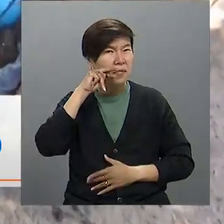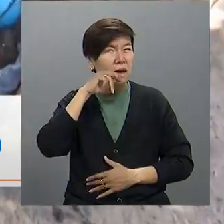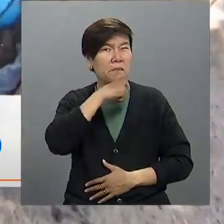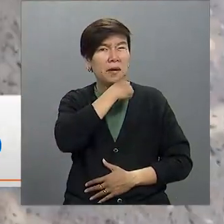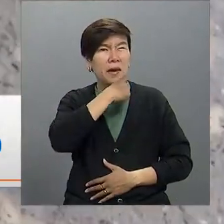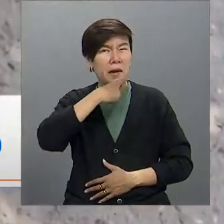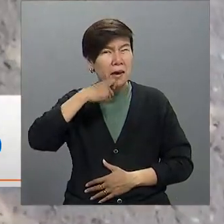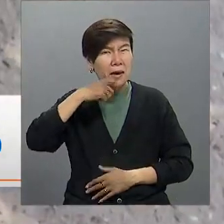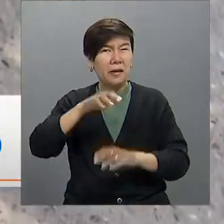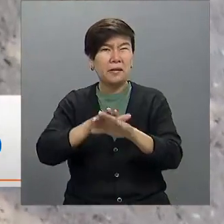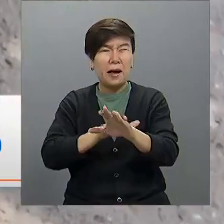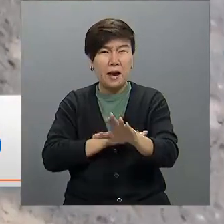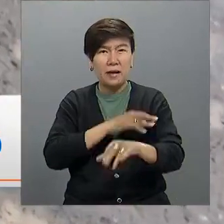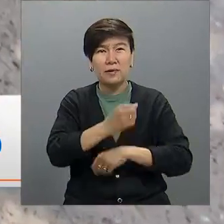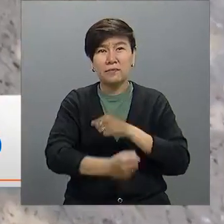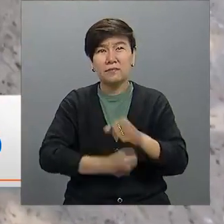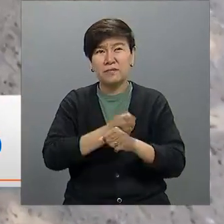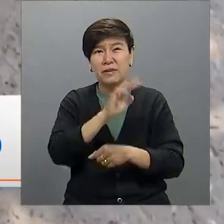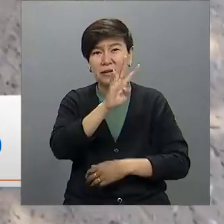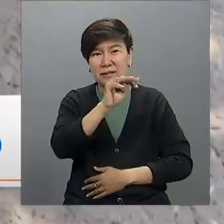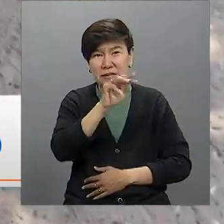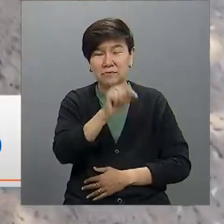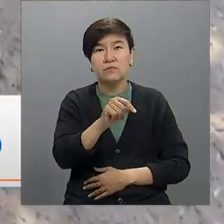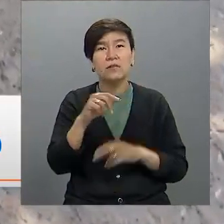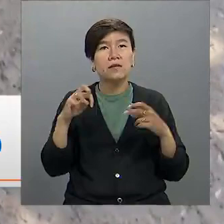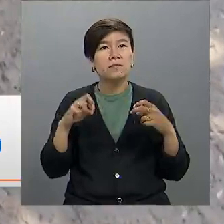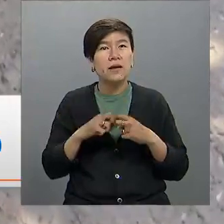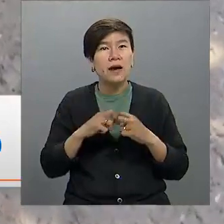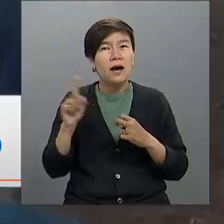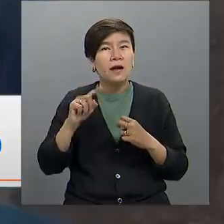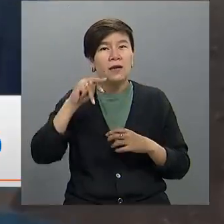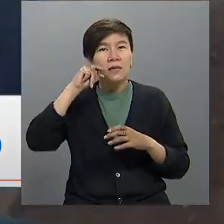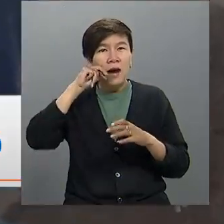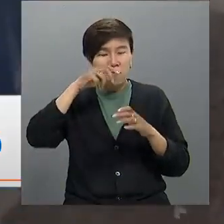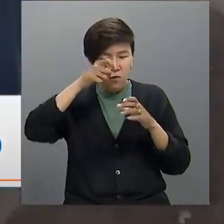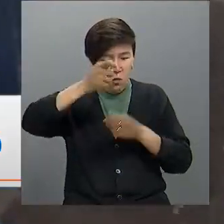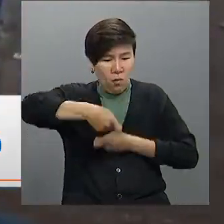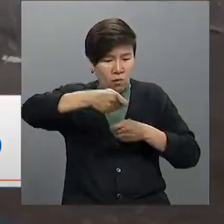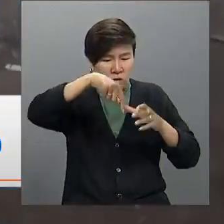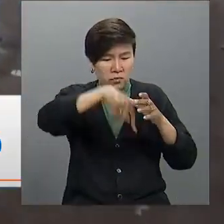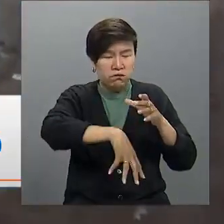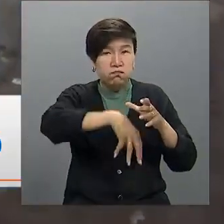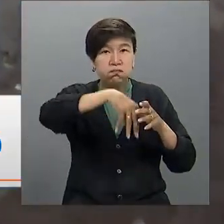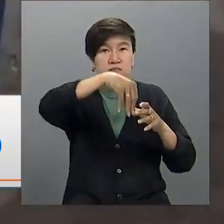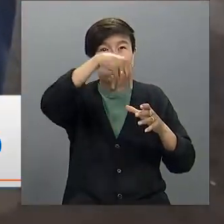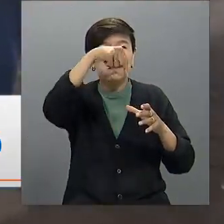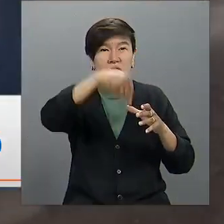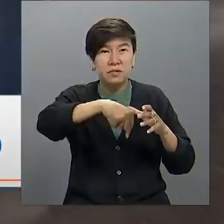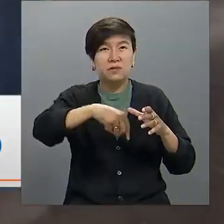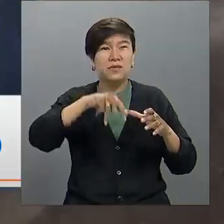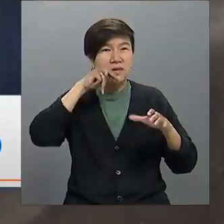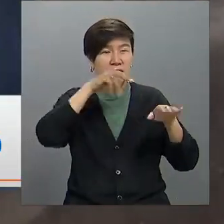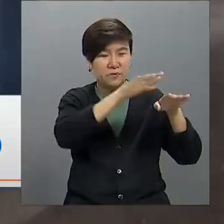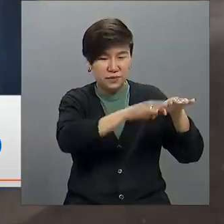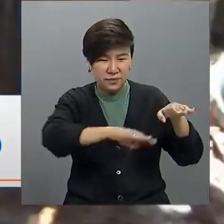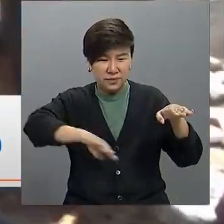40ปีแล้วนะคะเนื่องจากไม่มีแหล่งน้ำดิบในพื้นที่ชาวบ้านเขาต้องไปขุดบ่อน้ำตื้นเอาไว้ใช้เองเนี่ยค่ะ20